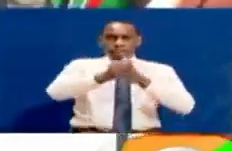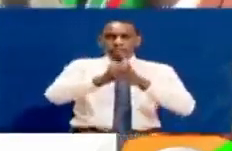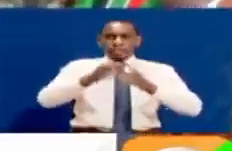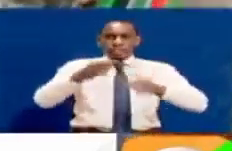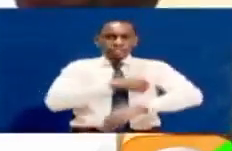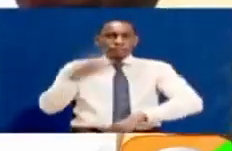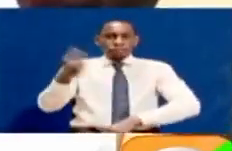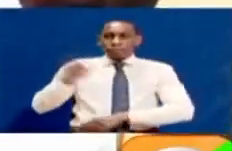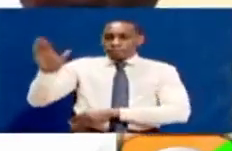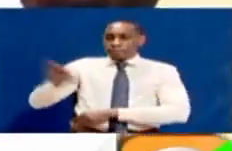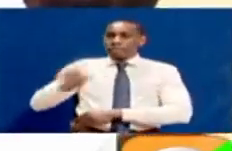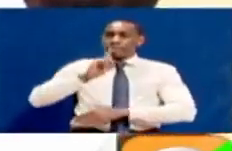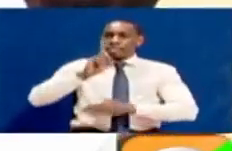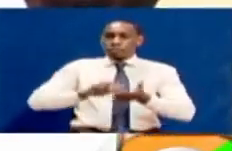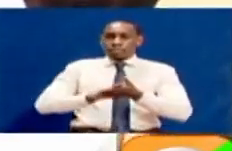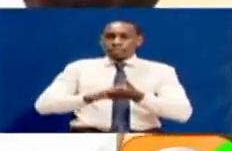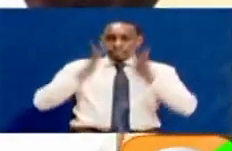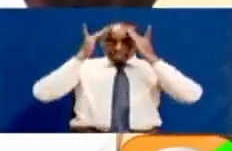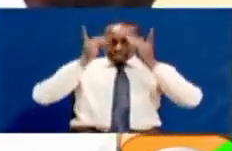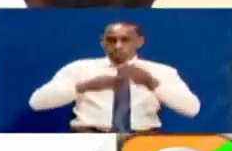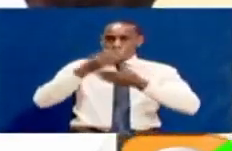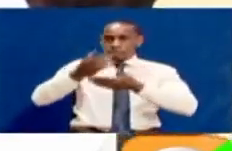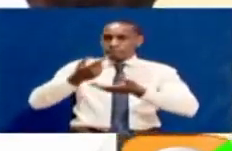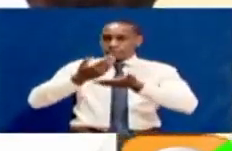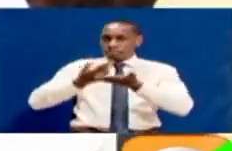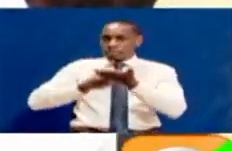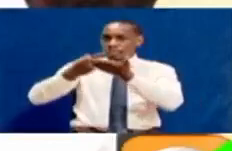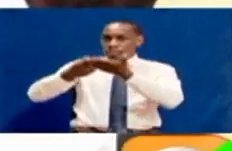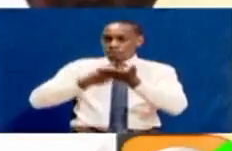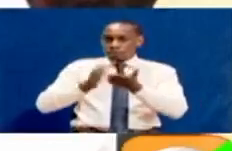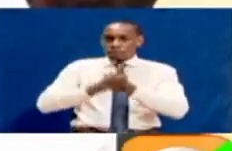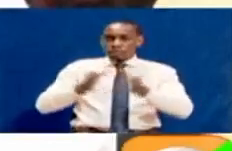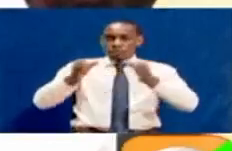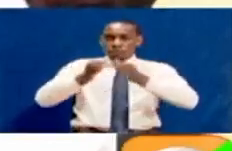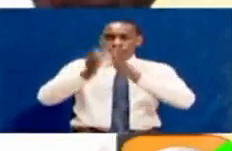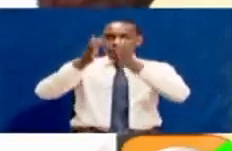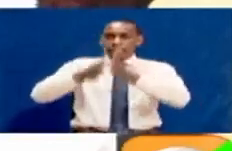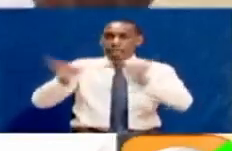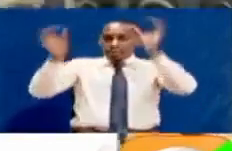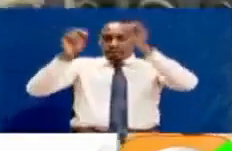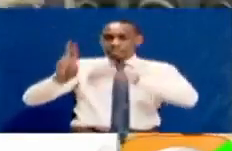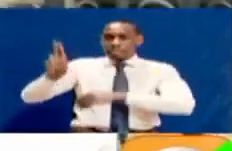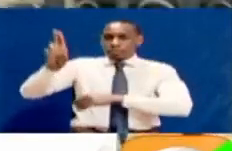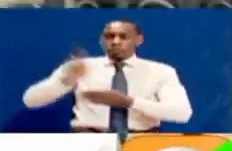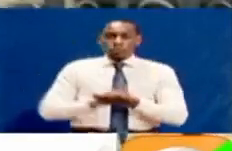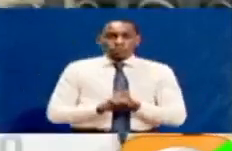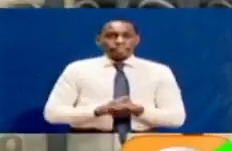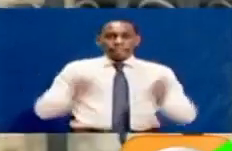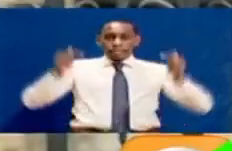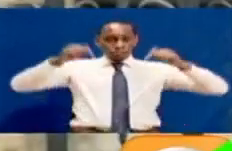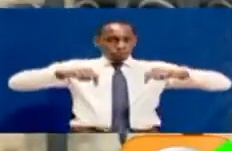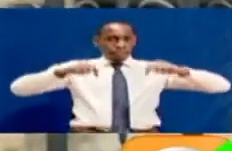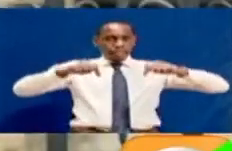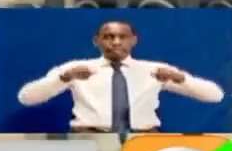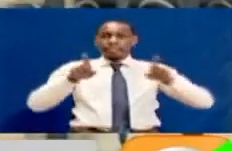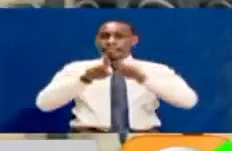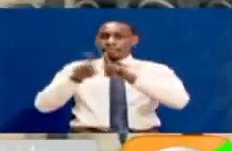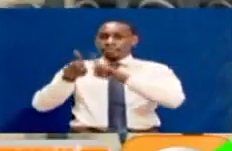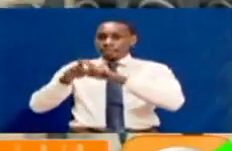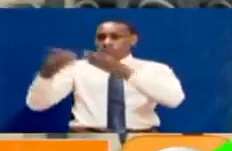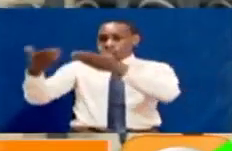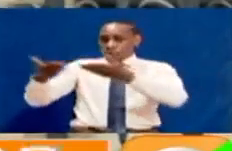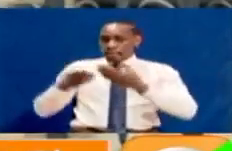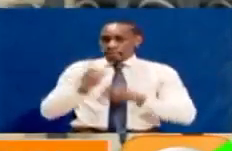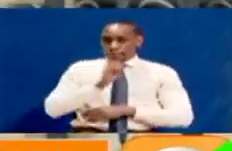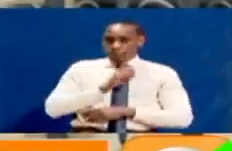amesema hatua hiyo iliafikiwa baada ya mashauriano na kinara wa chama Rais Uhuru Kenyatta. Leo hii vile vile